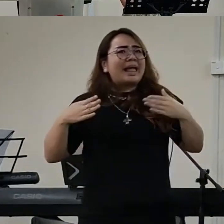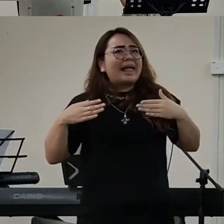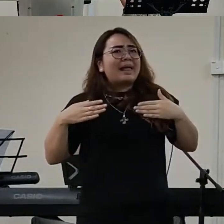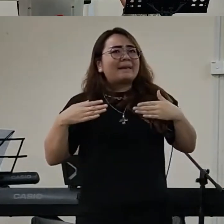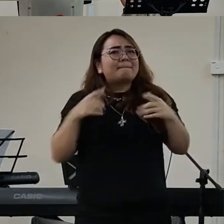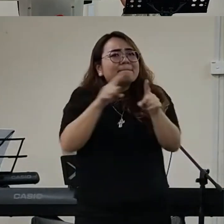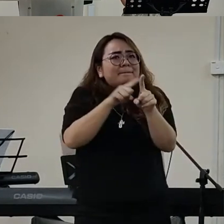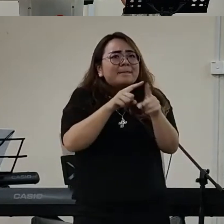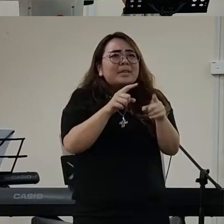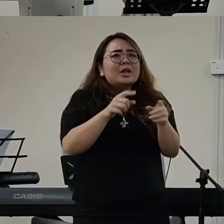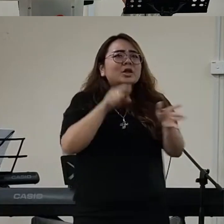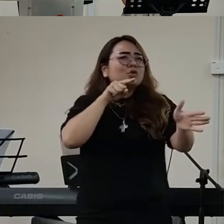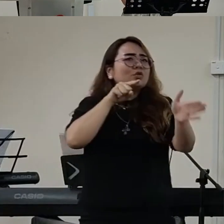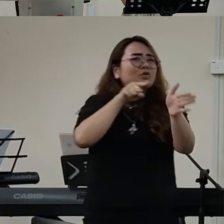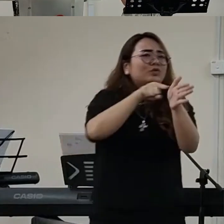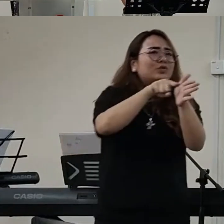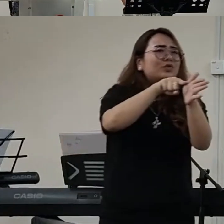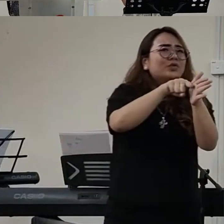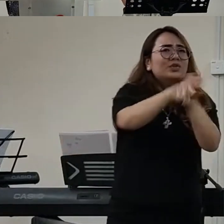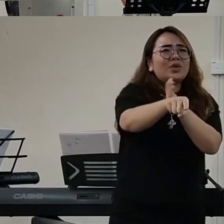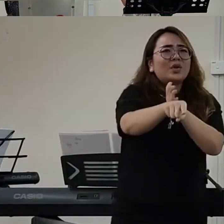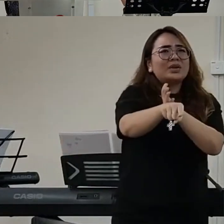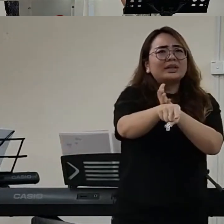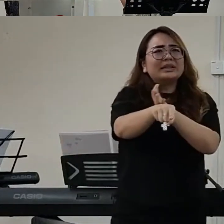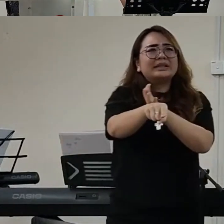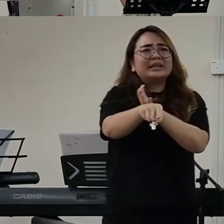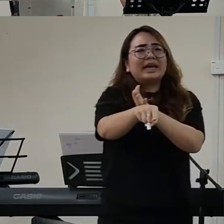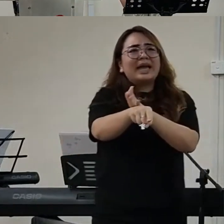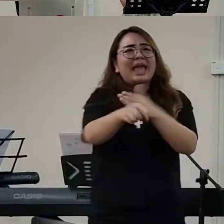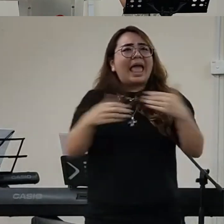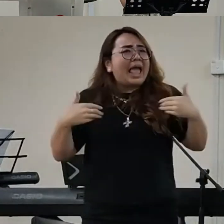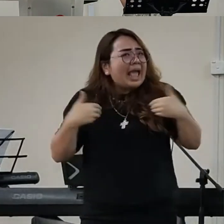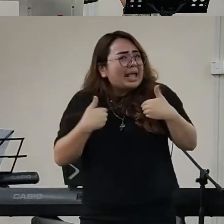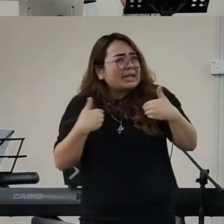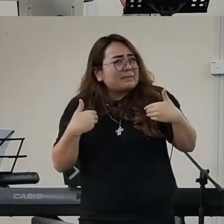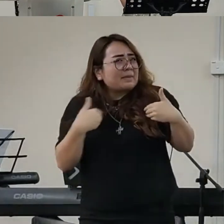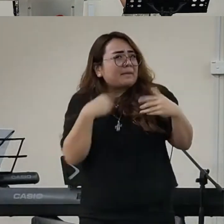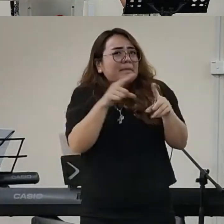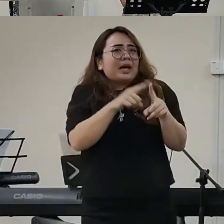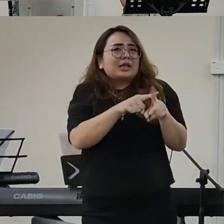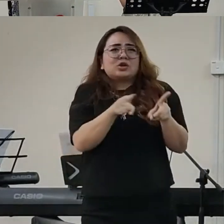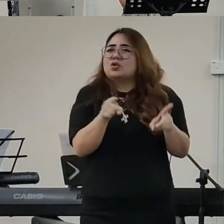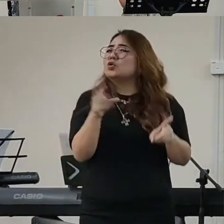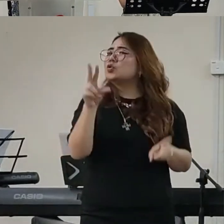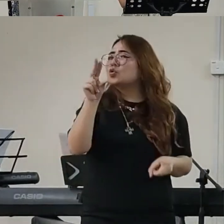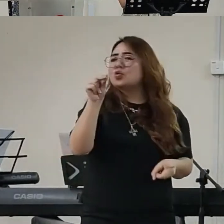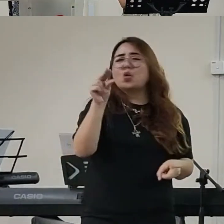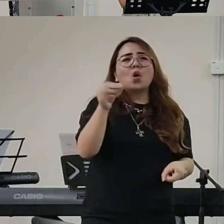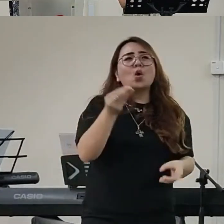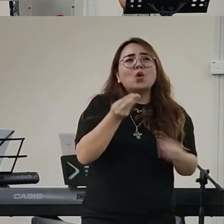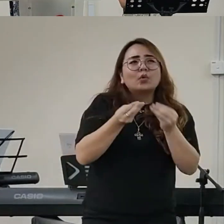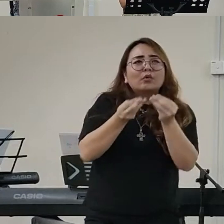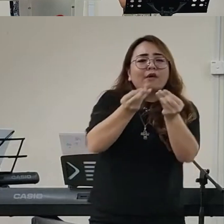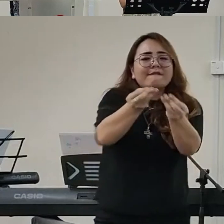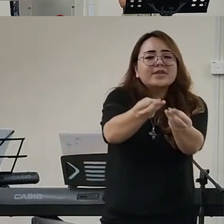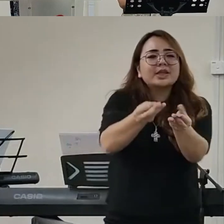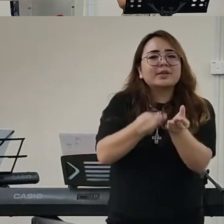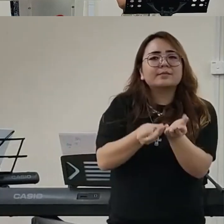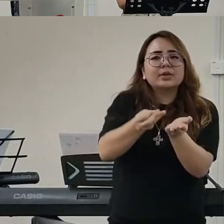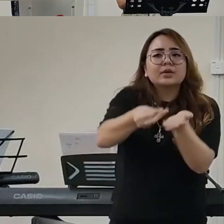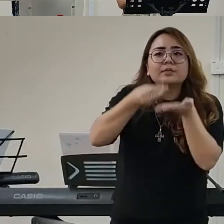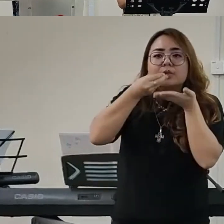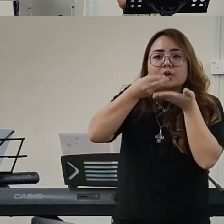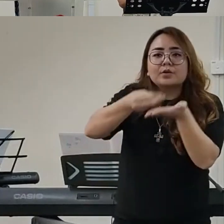the flock. 第三节，你们吃脂油，穿羊毛，宰肥壮的羊，却